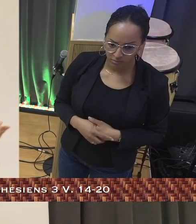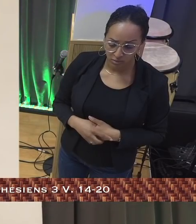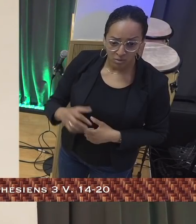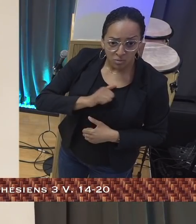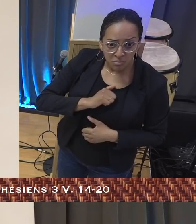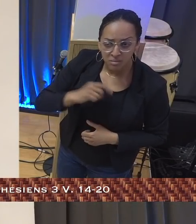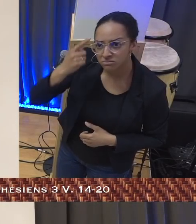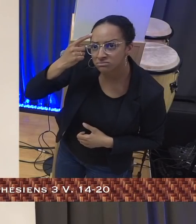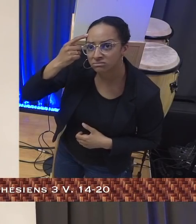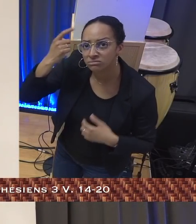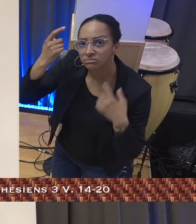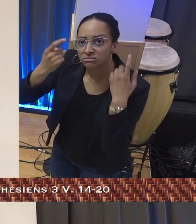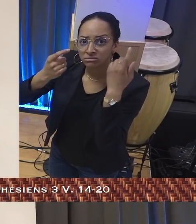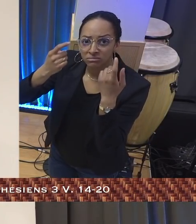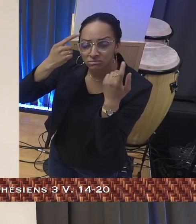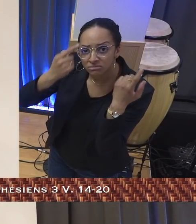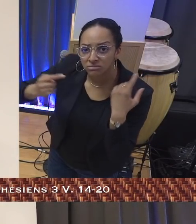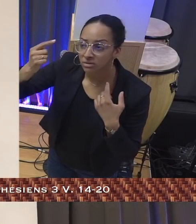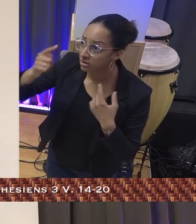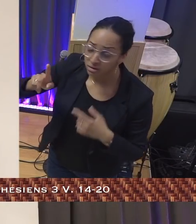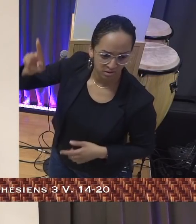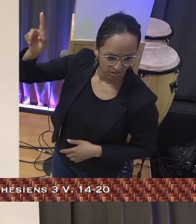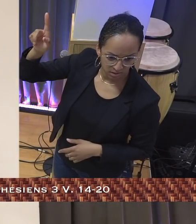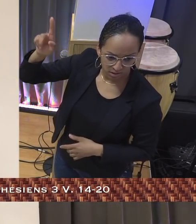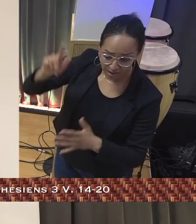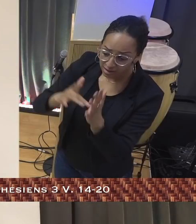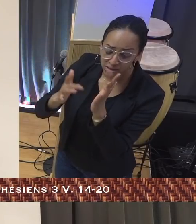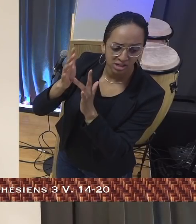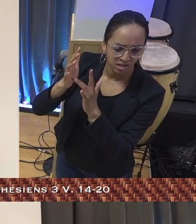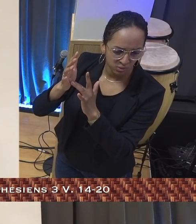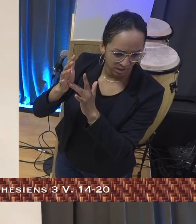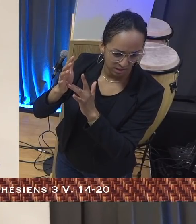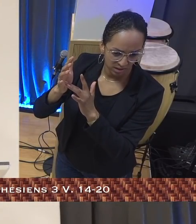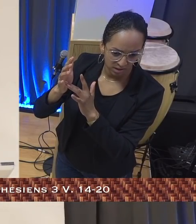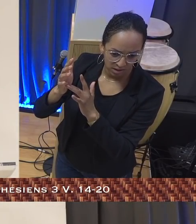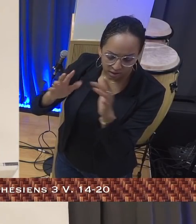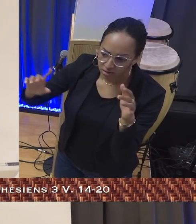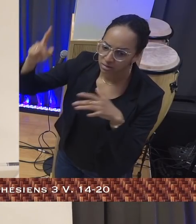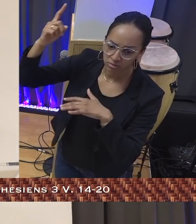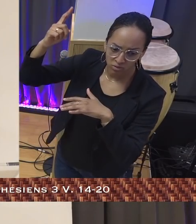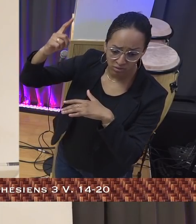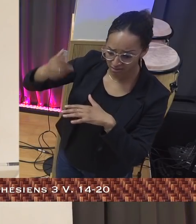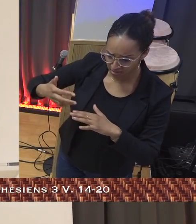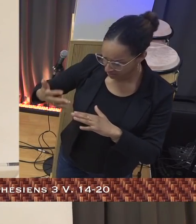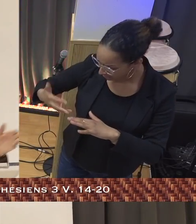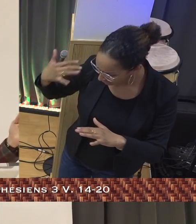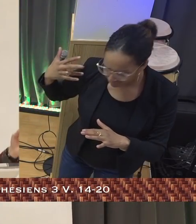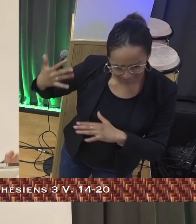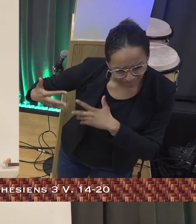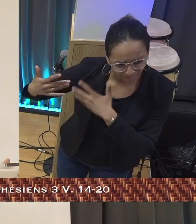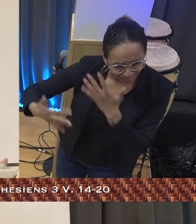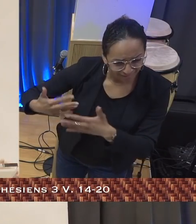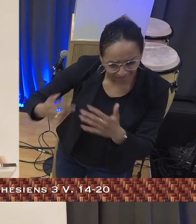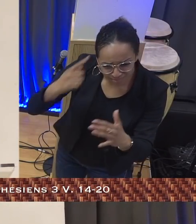pensons, à lui soit la gloire dans l'Église et en Jésus-Christ dans tous les siècles, dans toutes les générations, au siècle des siècles.